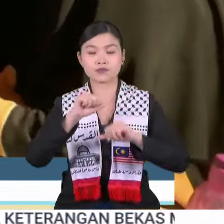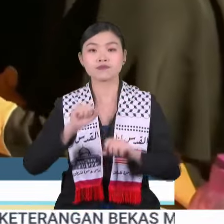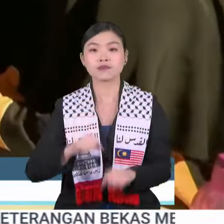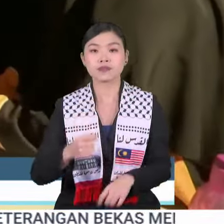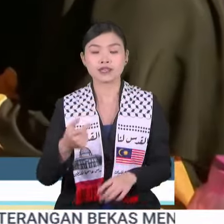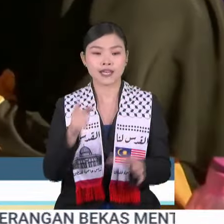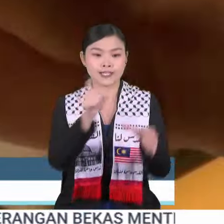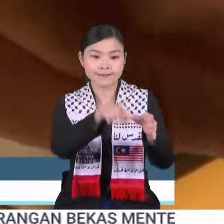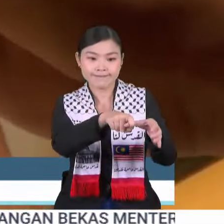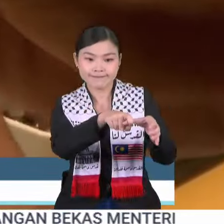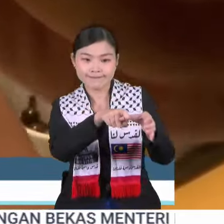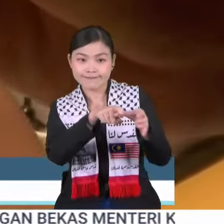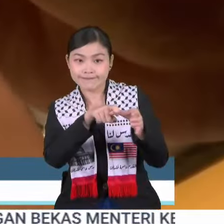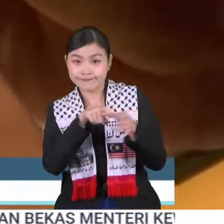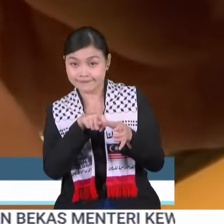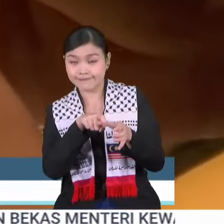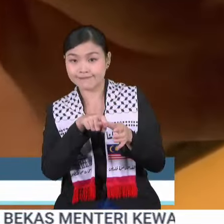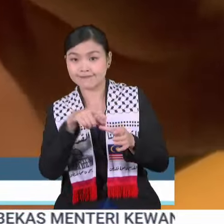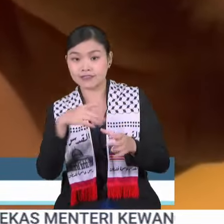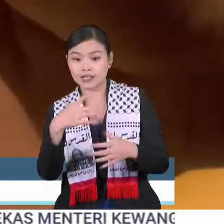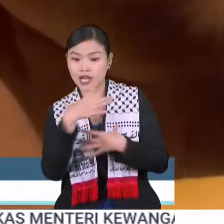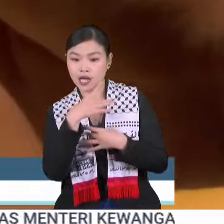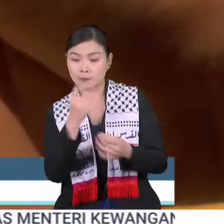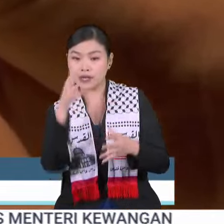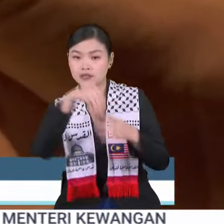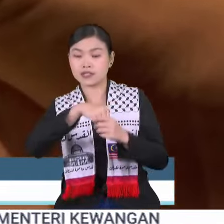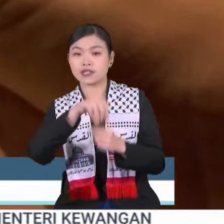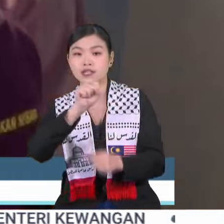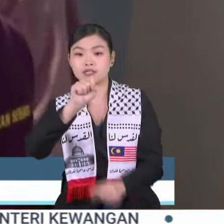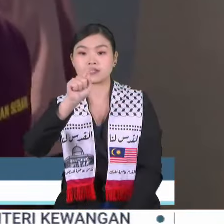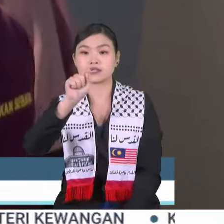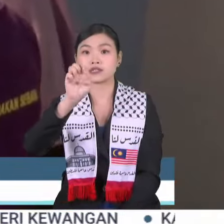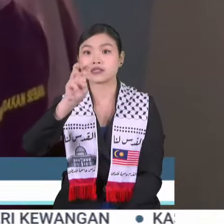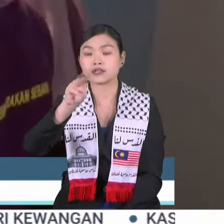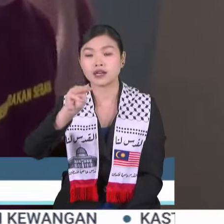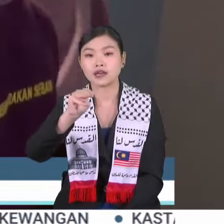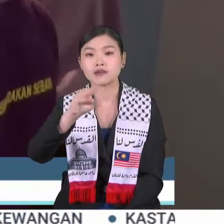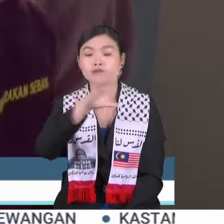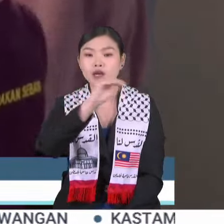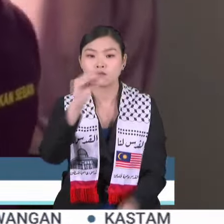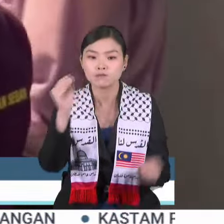menarik minat para pelajar untuk mendalami bidang STEM selaras dengan asas kerajaan untuk